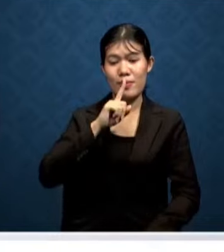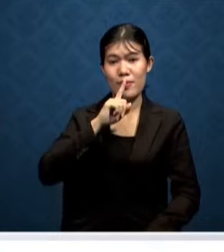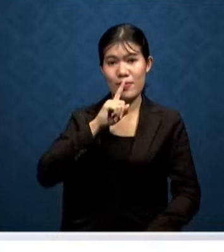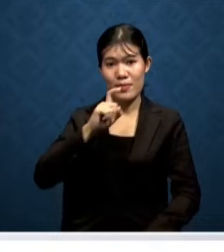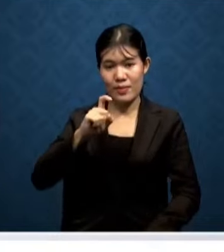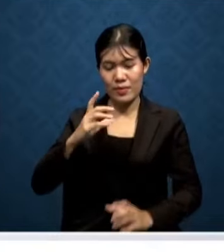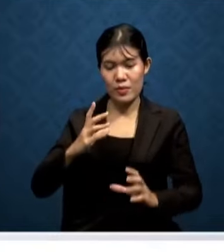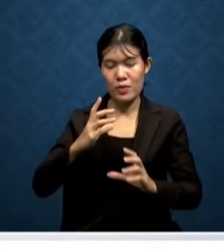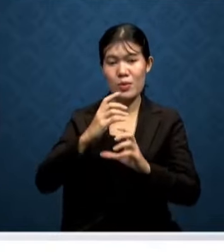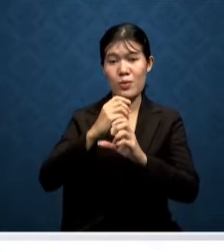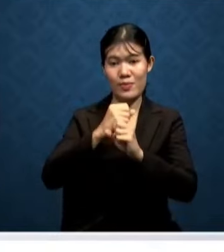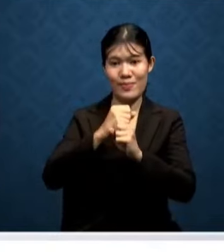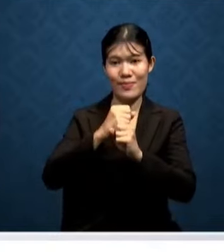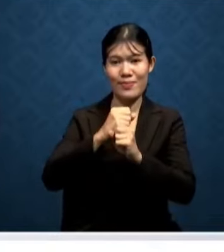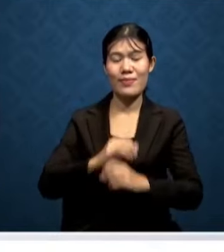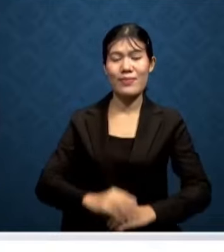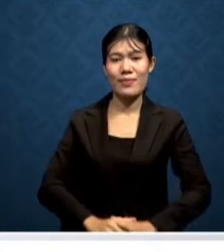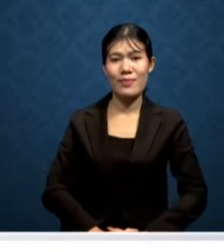ครับ